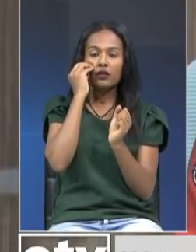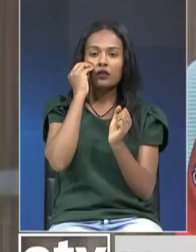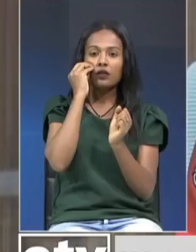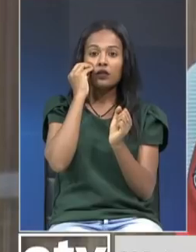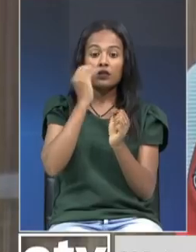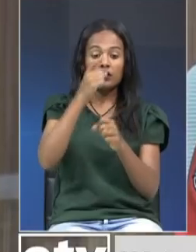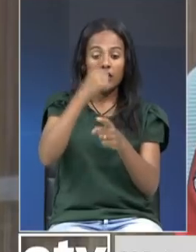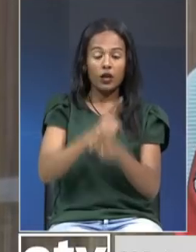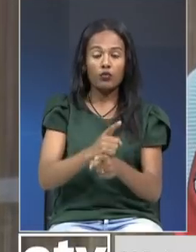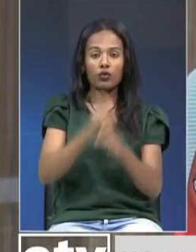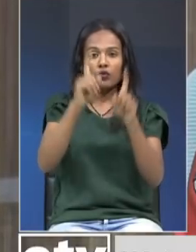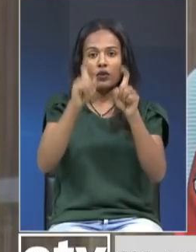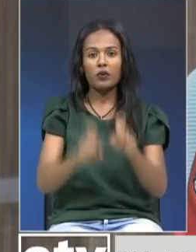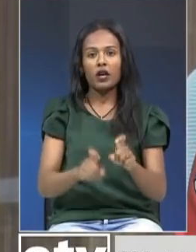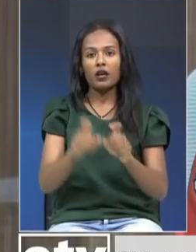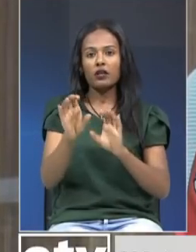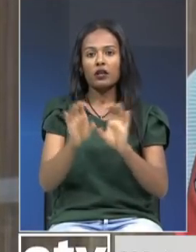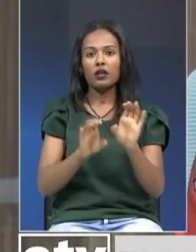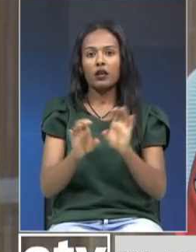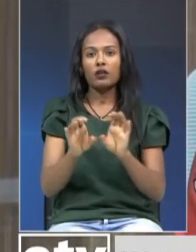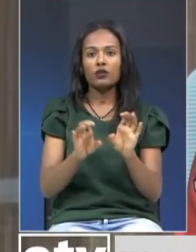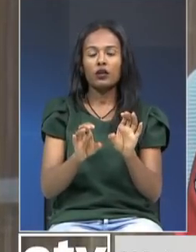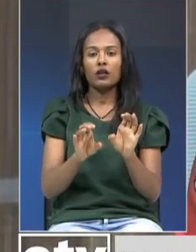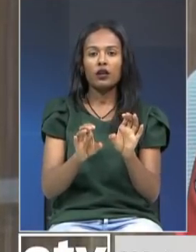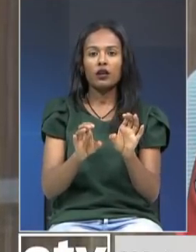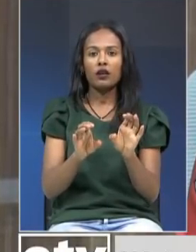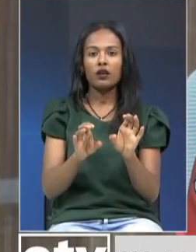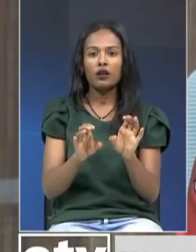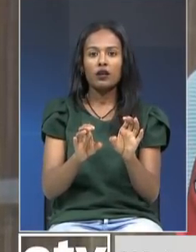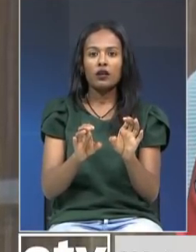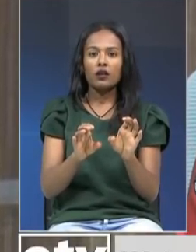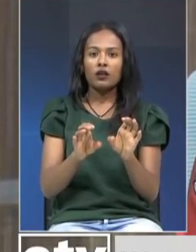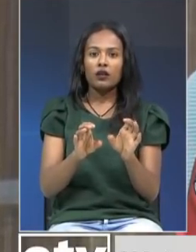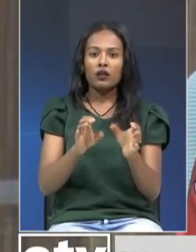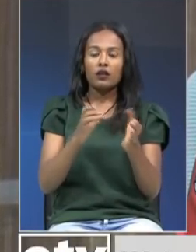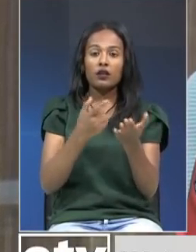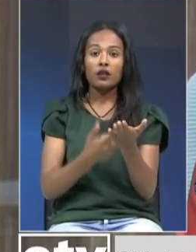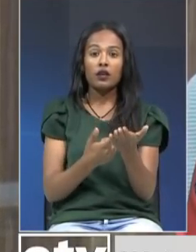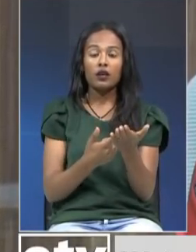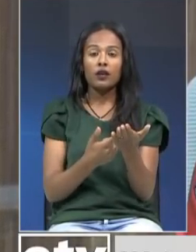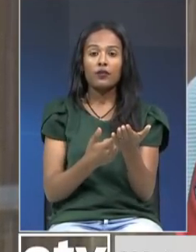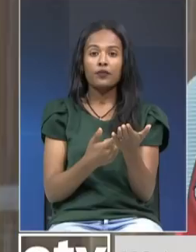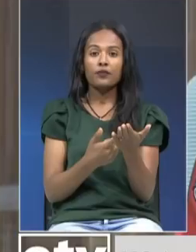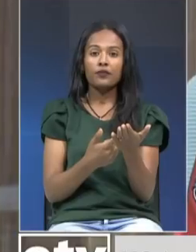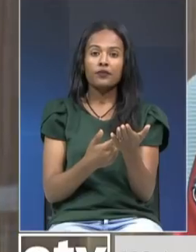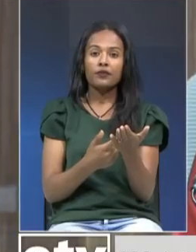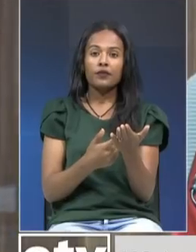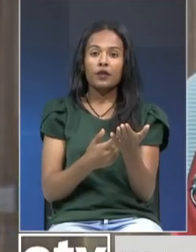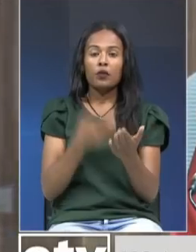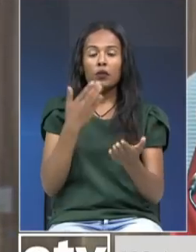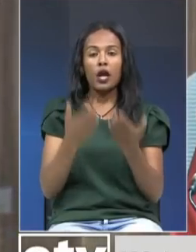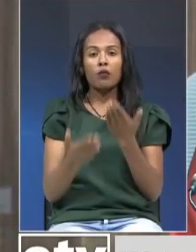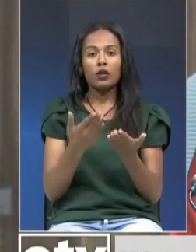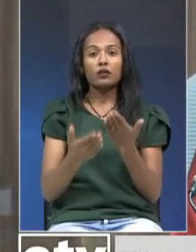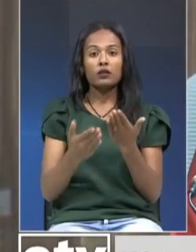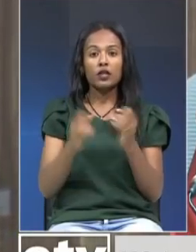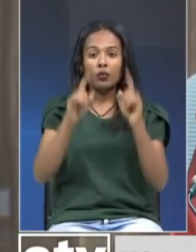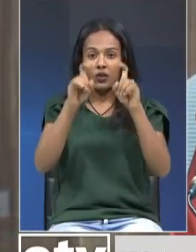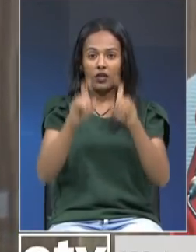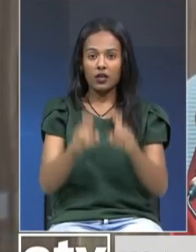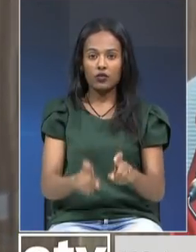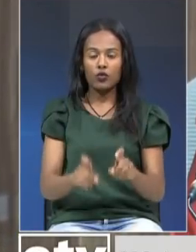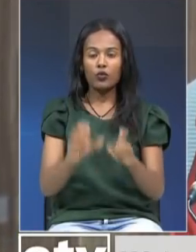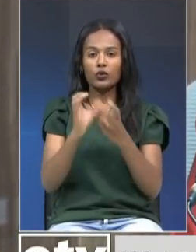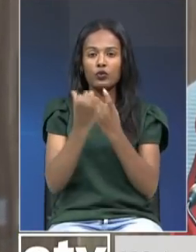ተገቢው ምርመራ ይደረግላቸዋል። ከጤና ጥበቃ ሚኒስቴር ጋር ተነጋግረን አስፈላጊው ዝግጅት ተደርጓል። ምናልባት የሚጠረጠሩበት